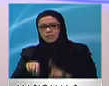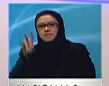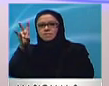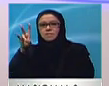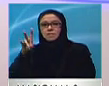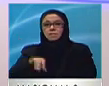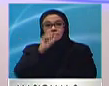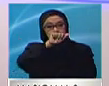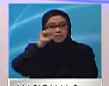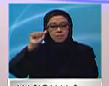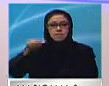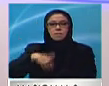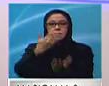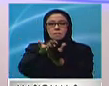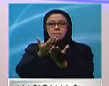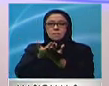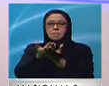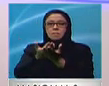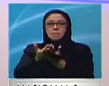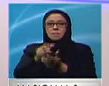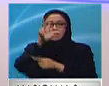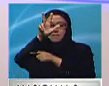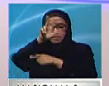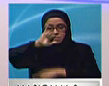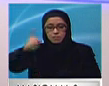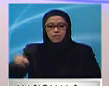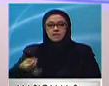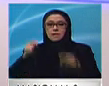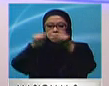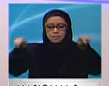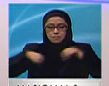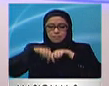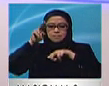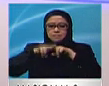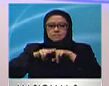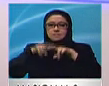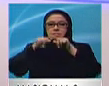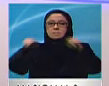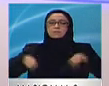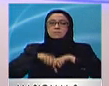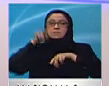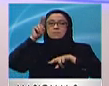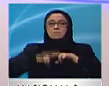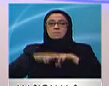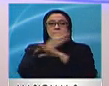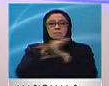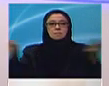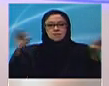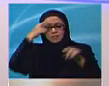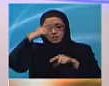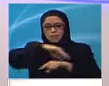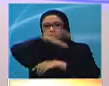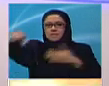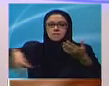Air Asia pula menawarkan sehingga 3 juta tempat duduk promosi melalui kempen tempat duduk percuma terbaharunya bagi seluruh